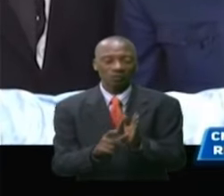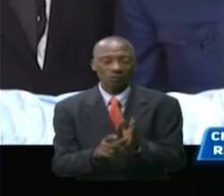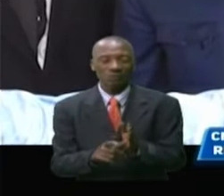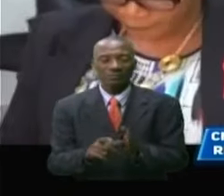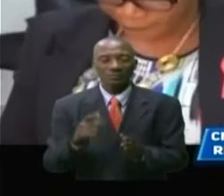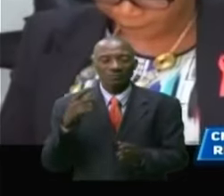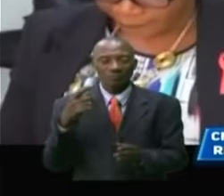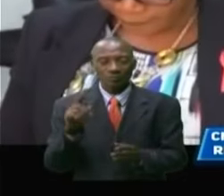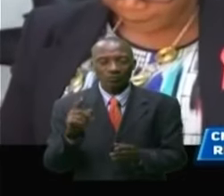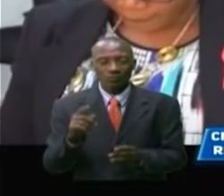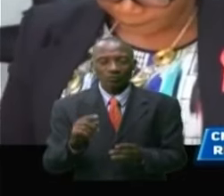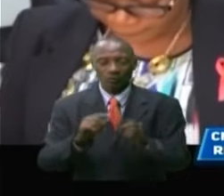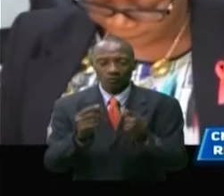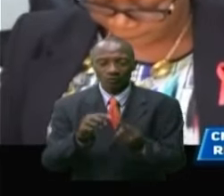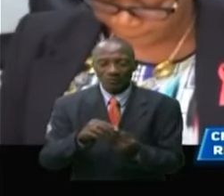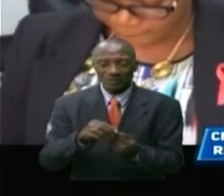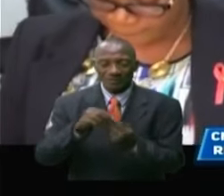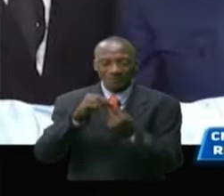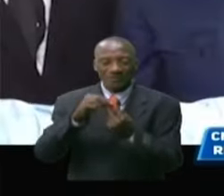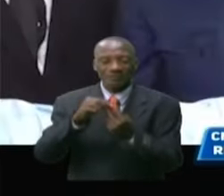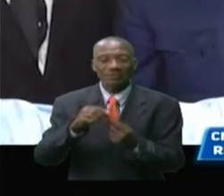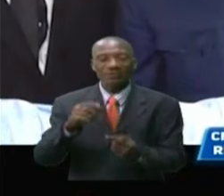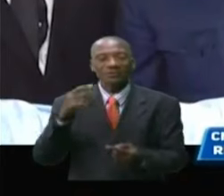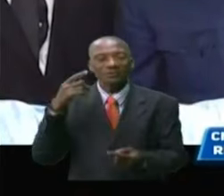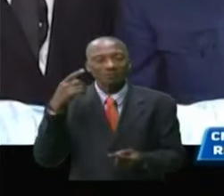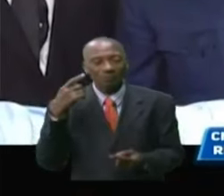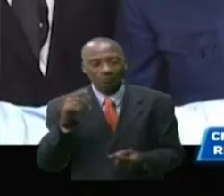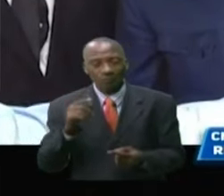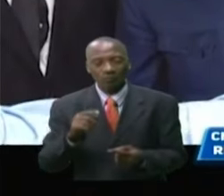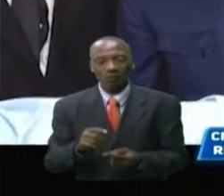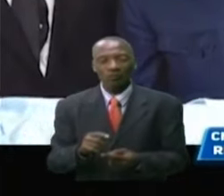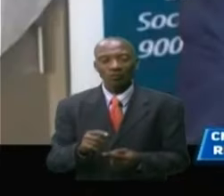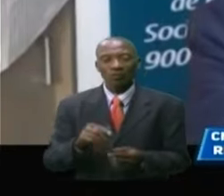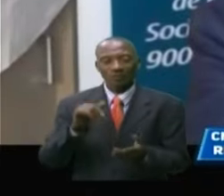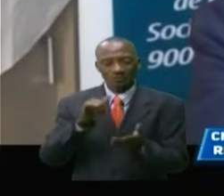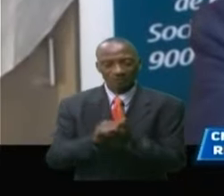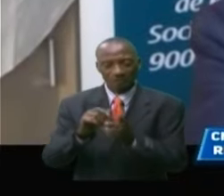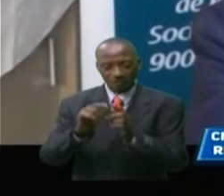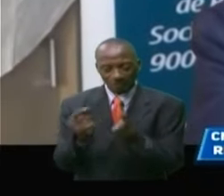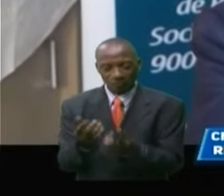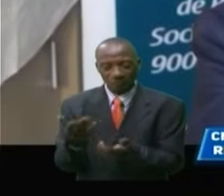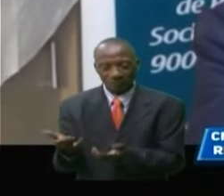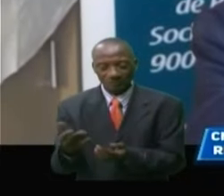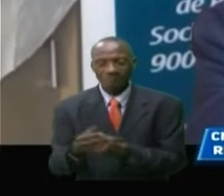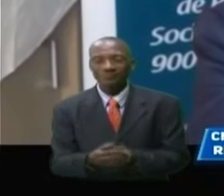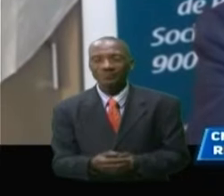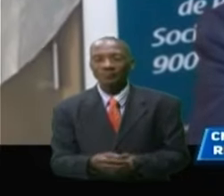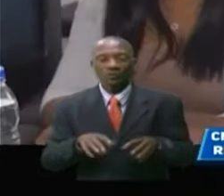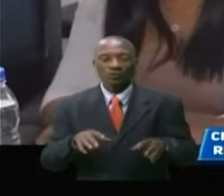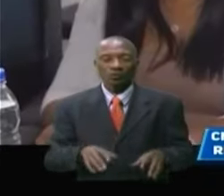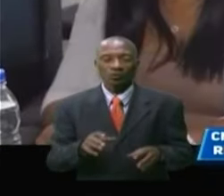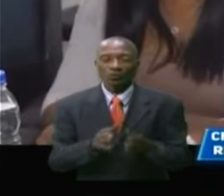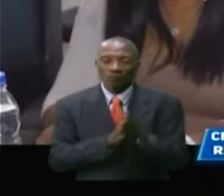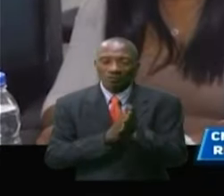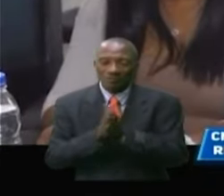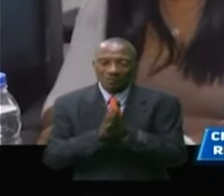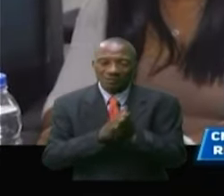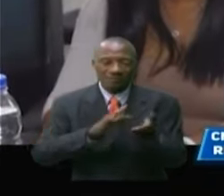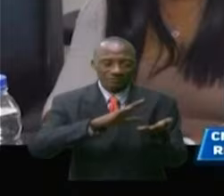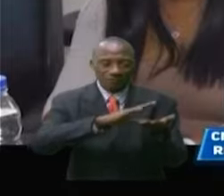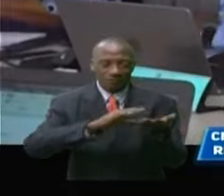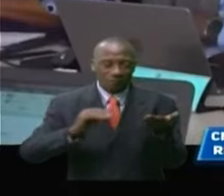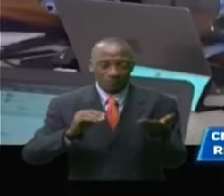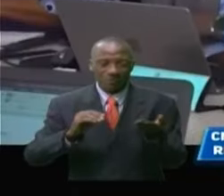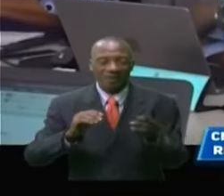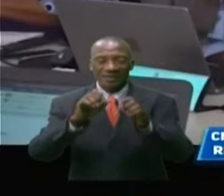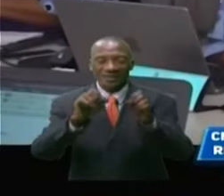régime spécial de sécurité sociale de ces régimes de haute personnalité. La RDC souhaite copier le système de retraite